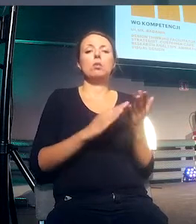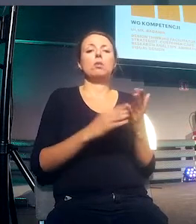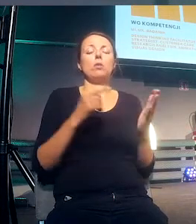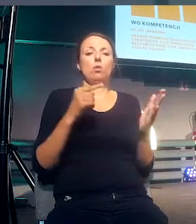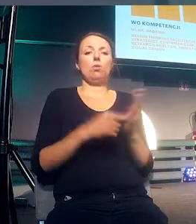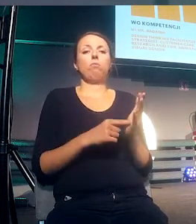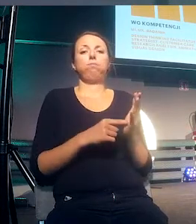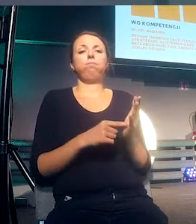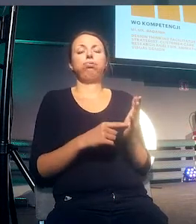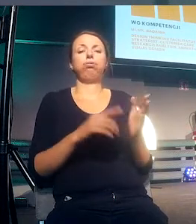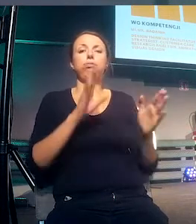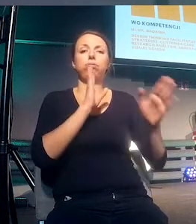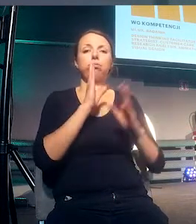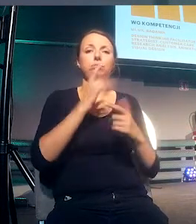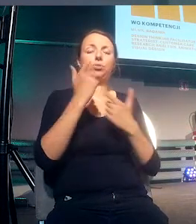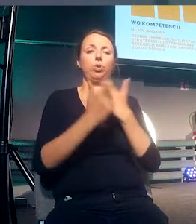i zrobić